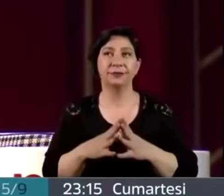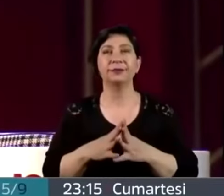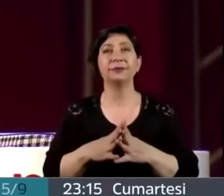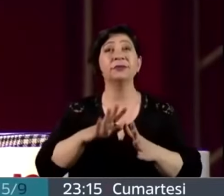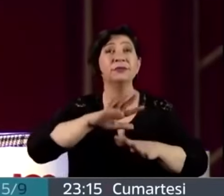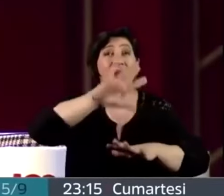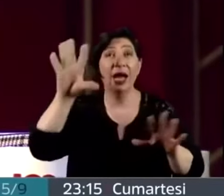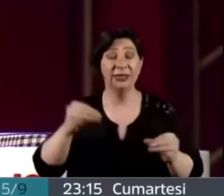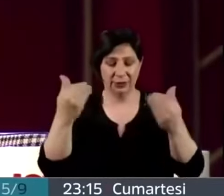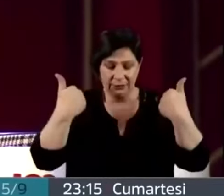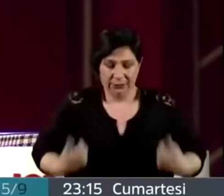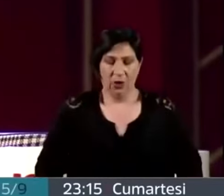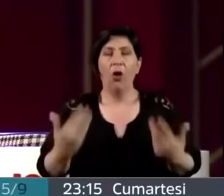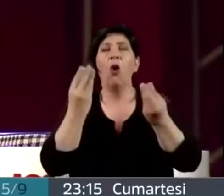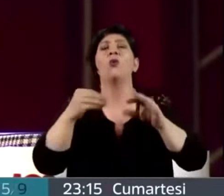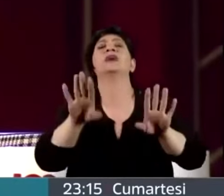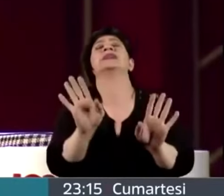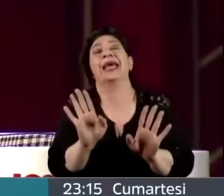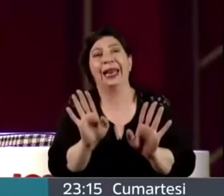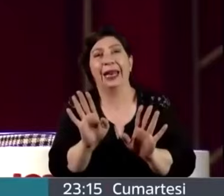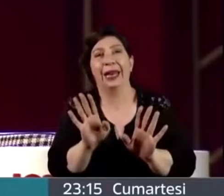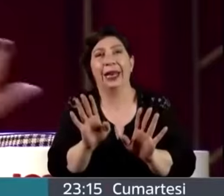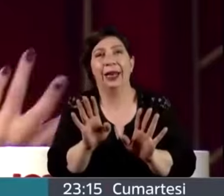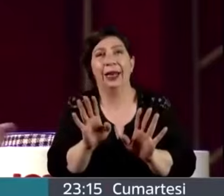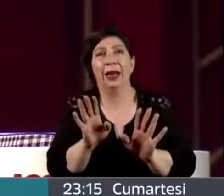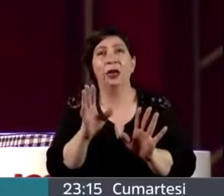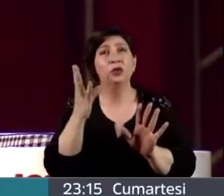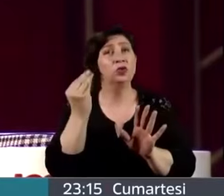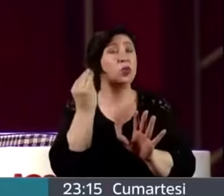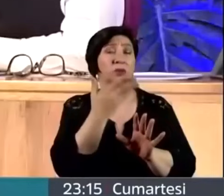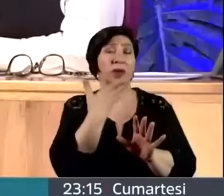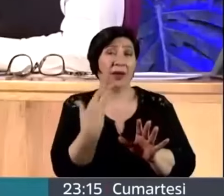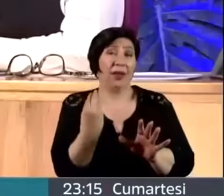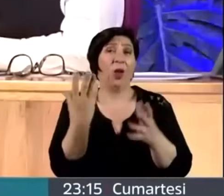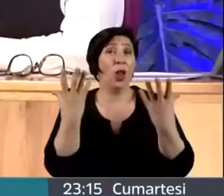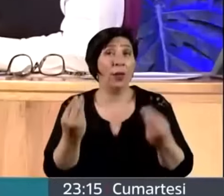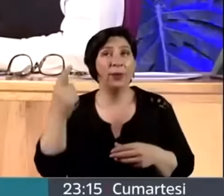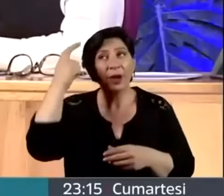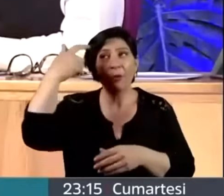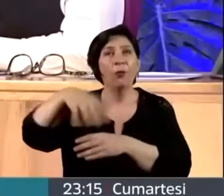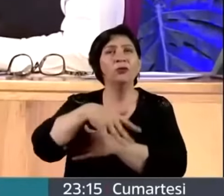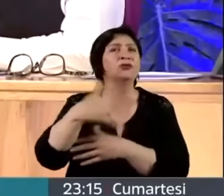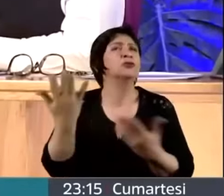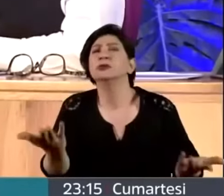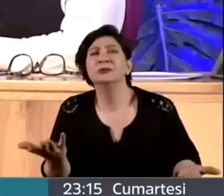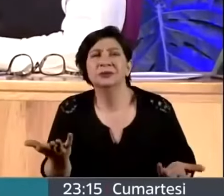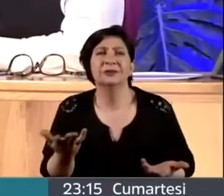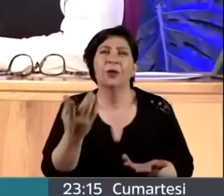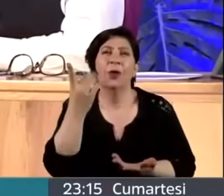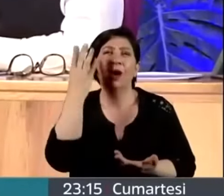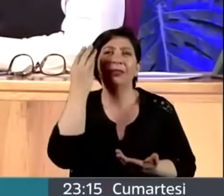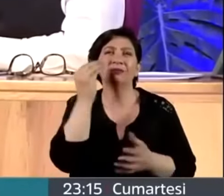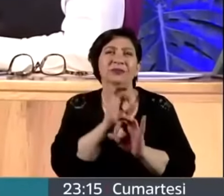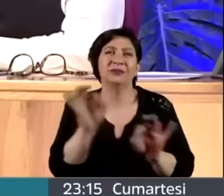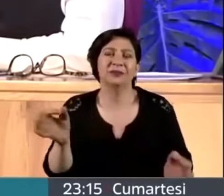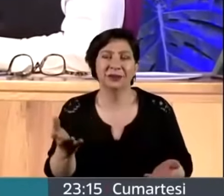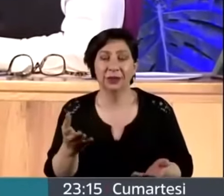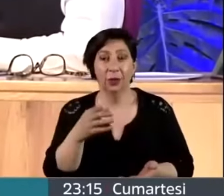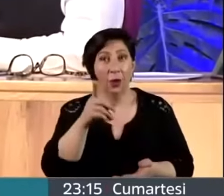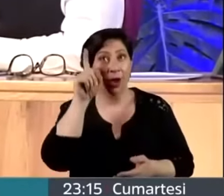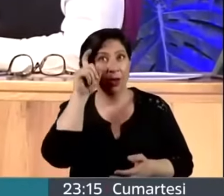gerekiyor. Yani her şey fiziksel olarak da değil. Eğer çok güzel bir kadın olabilir ama beyinde bir şey yoksa bence de çok öyle boş. Öyle akıllı